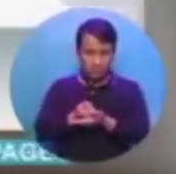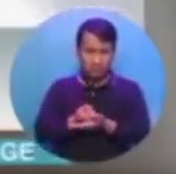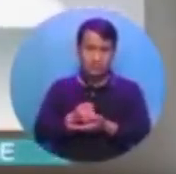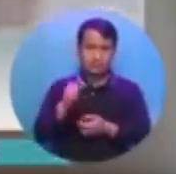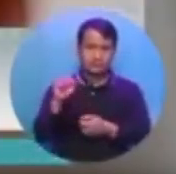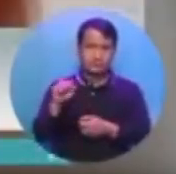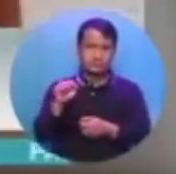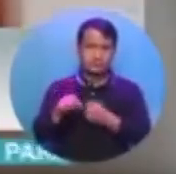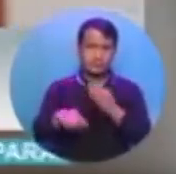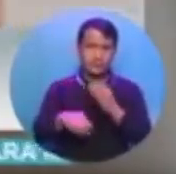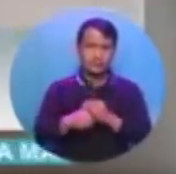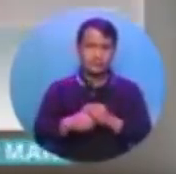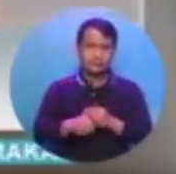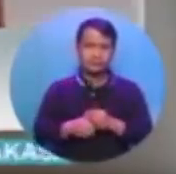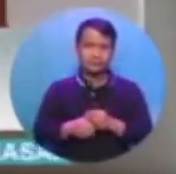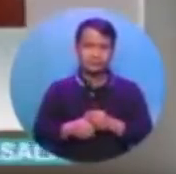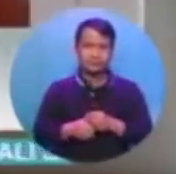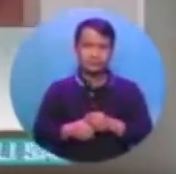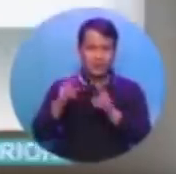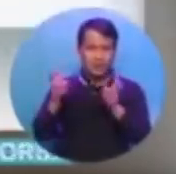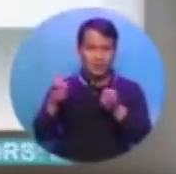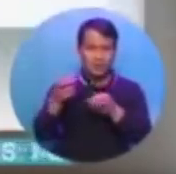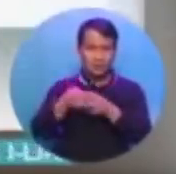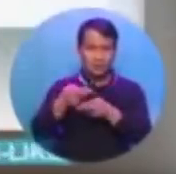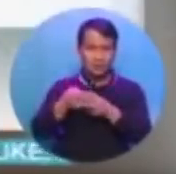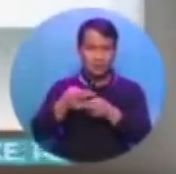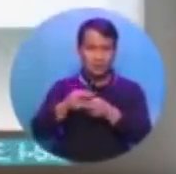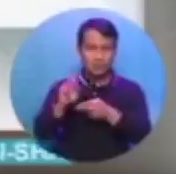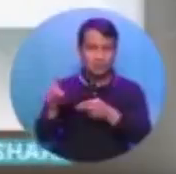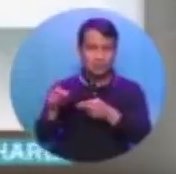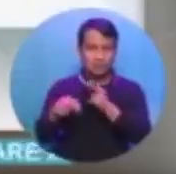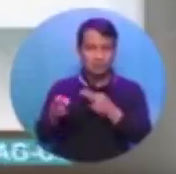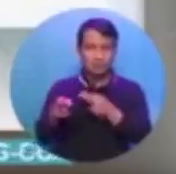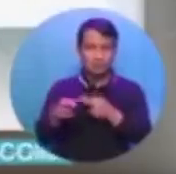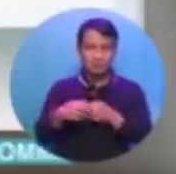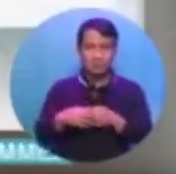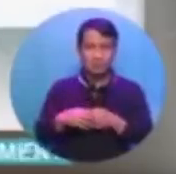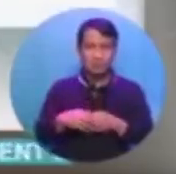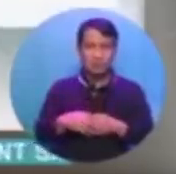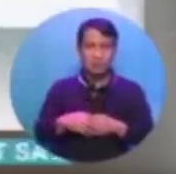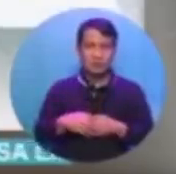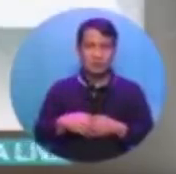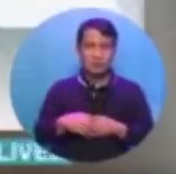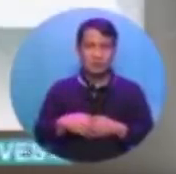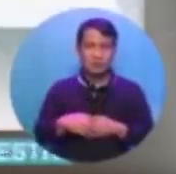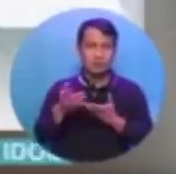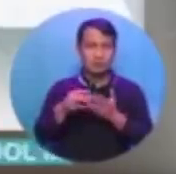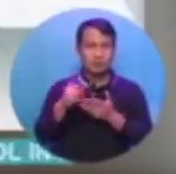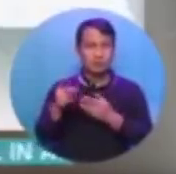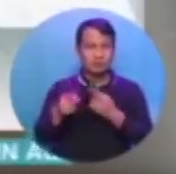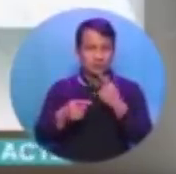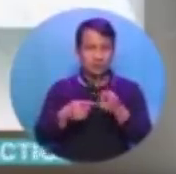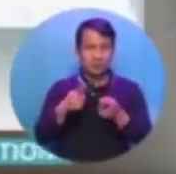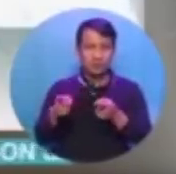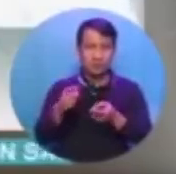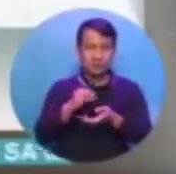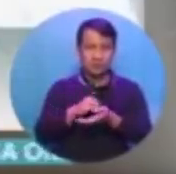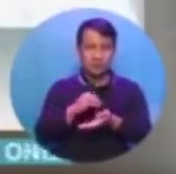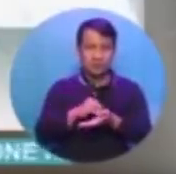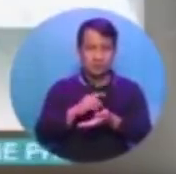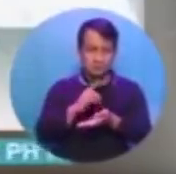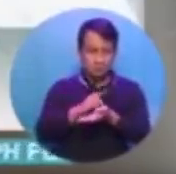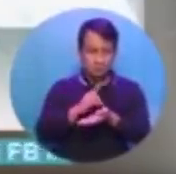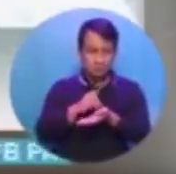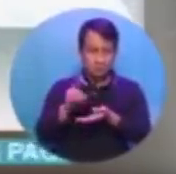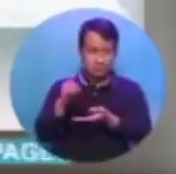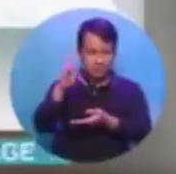yon. Opo. Okay, project-based po kasi ito. Anong pangalan po ng project nyo, sir? Sa Bayang Patak, Contrapolio po. Kakusapin natin si Dr.